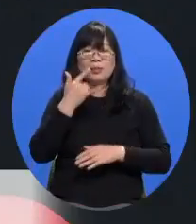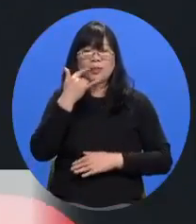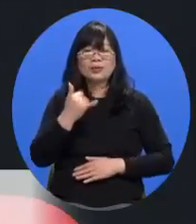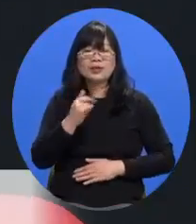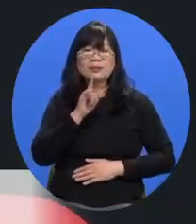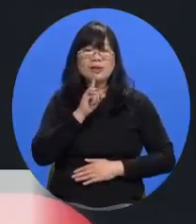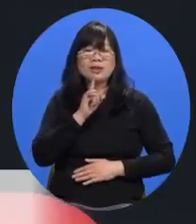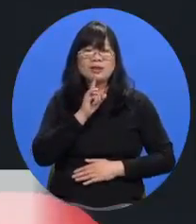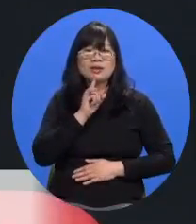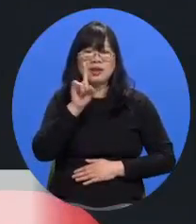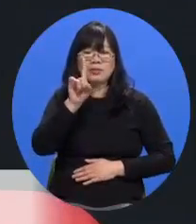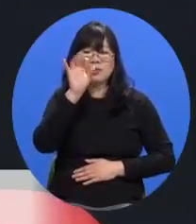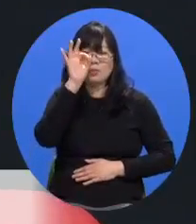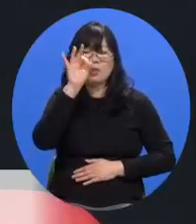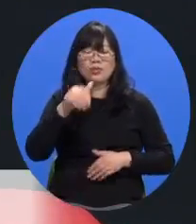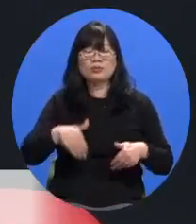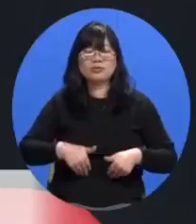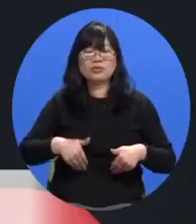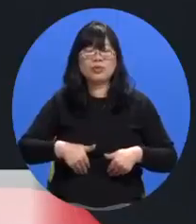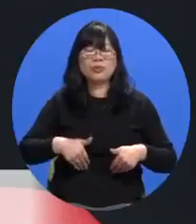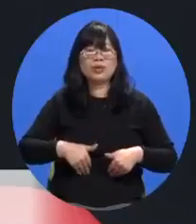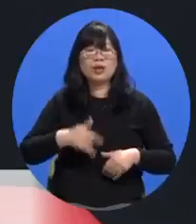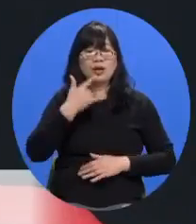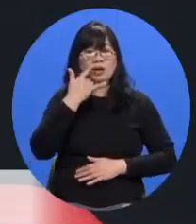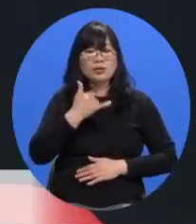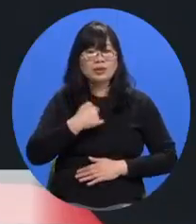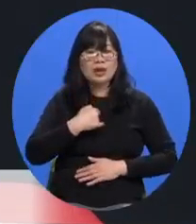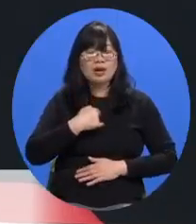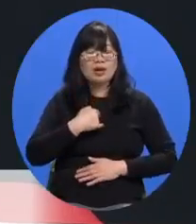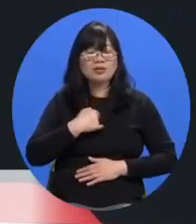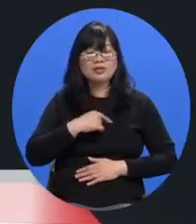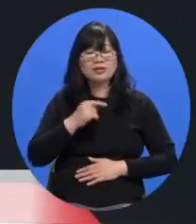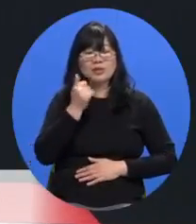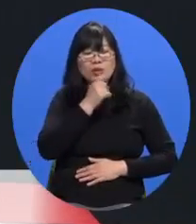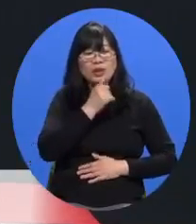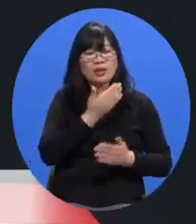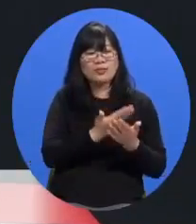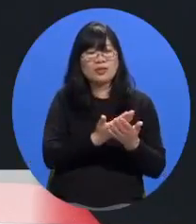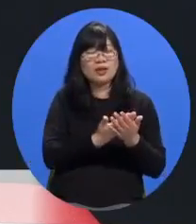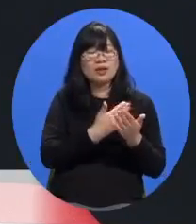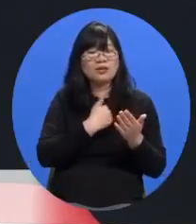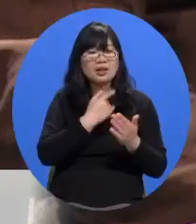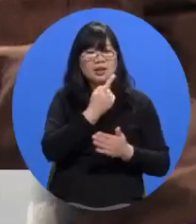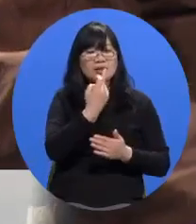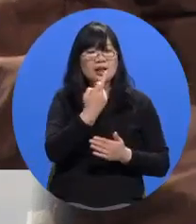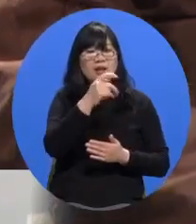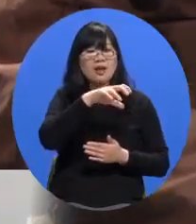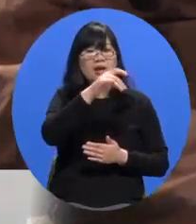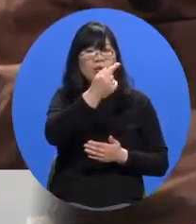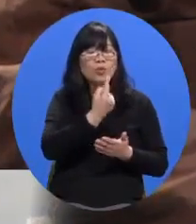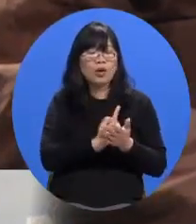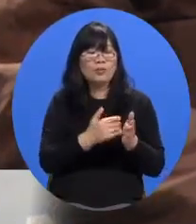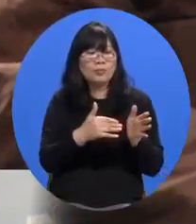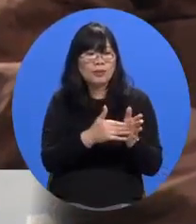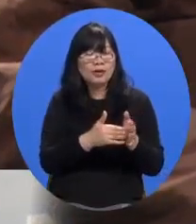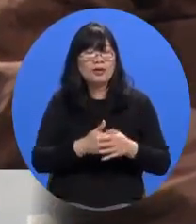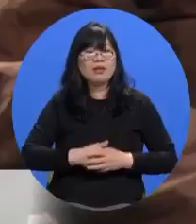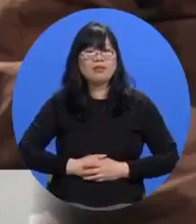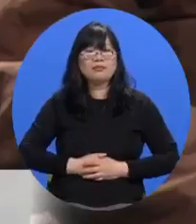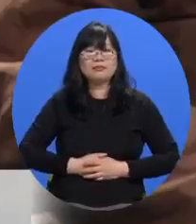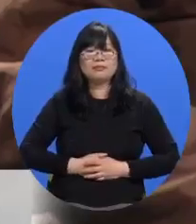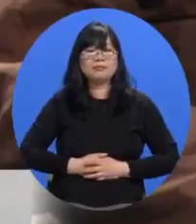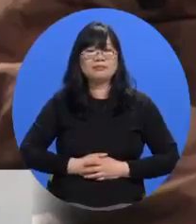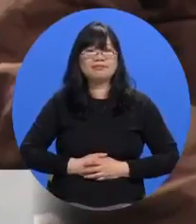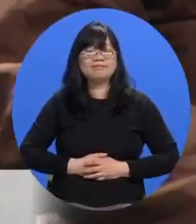학부모님의 이야기를 한번 들어보겠습니다. 자, 우리 학부모님 자기소개 부탁드립니다. 네, 안녕하세요. 저는 일산에서 온 이준이라고 합니다. 네.